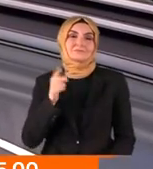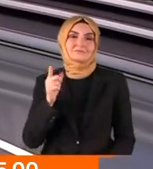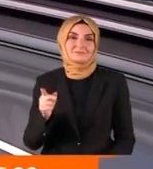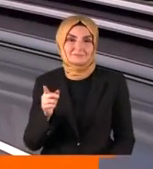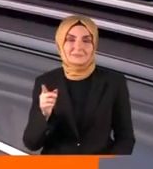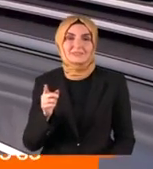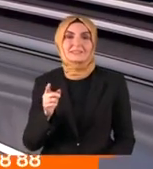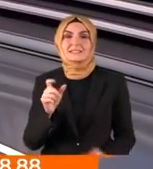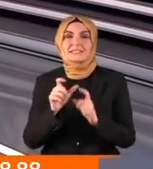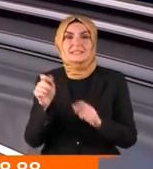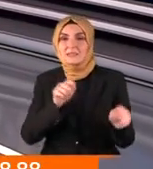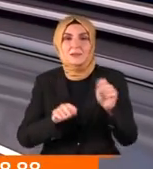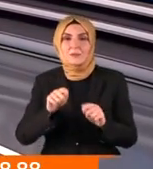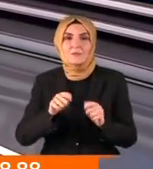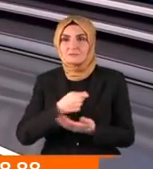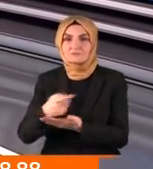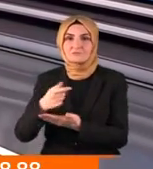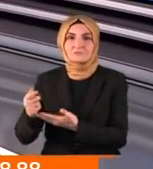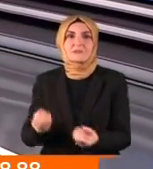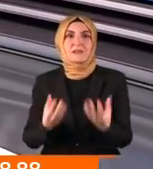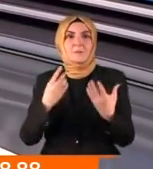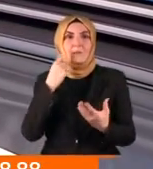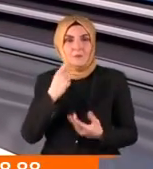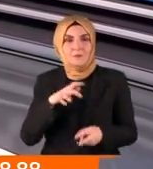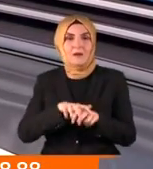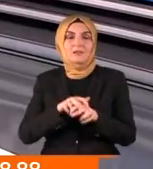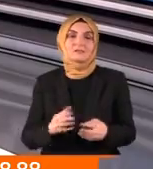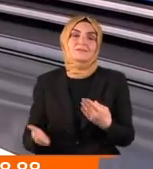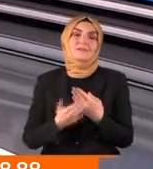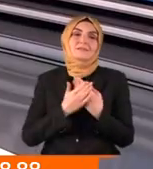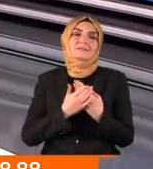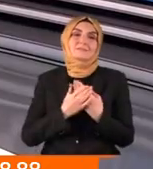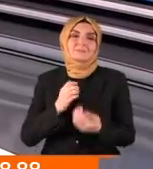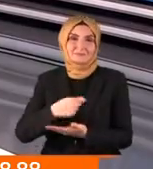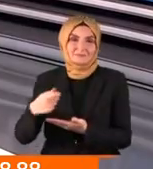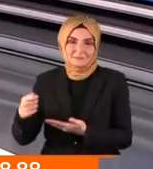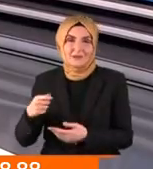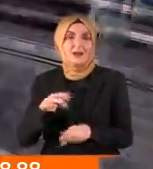servis yapıyor. Atların beslenmesini de yol kenarlarındaki yeşilliklerden sağlıyor.